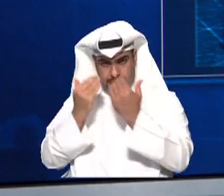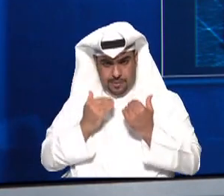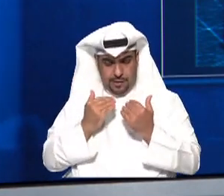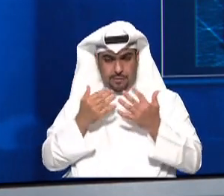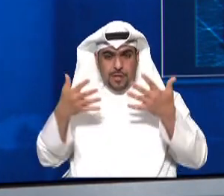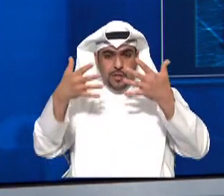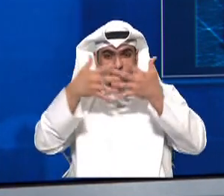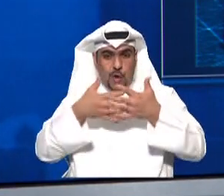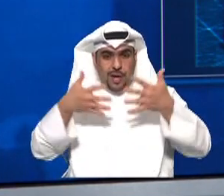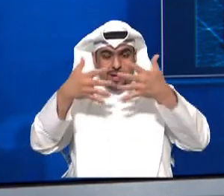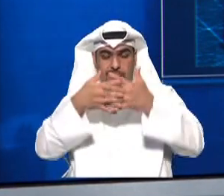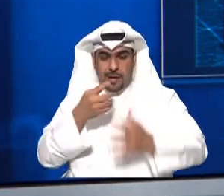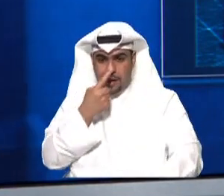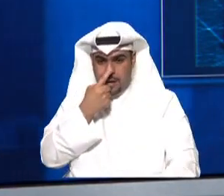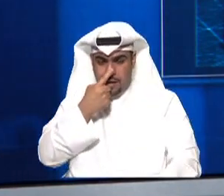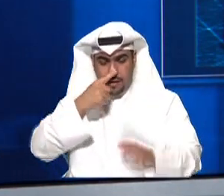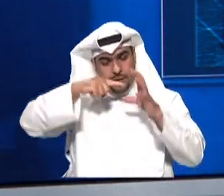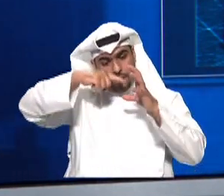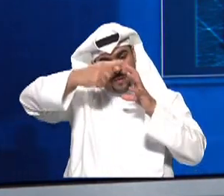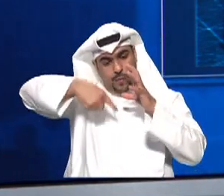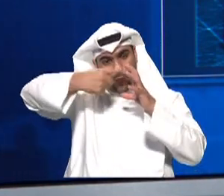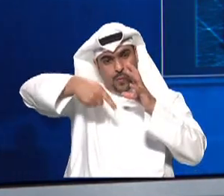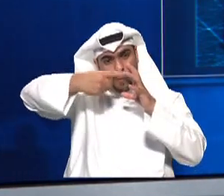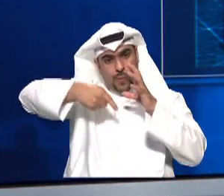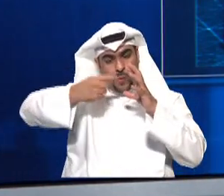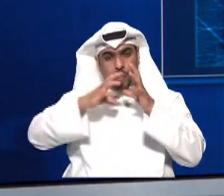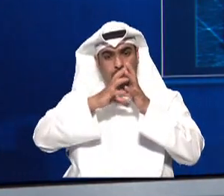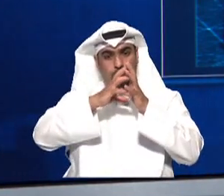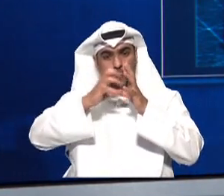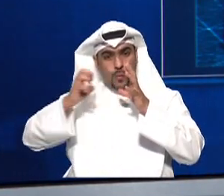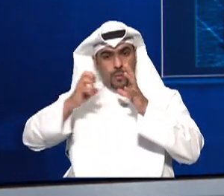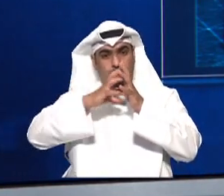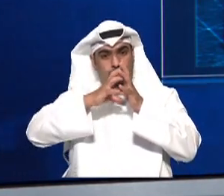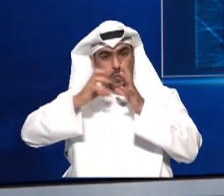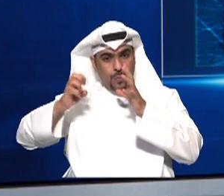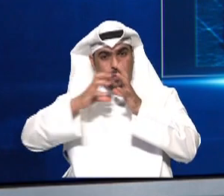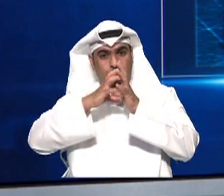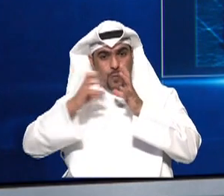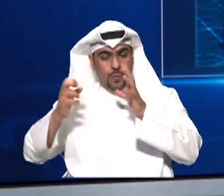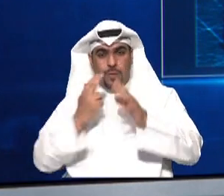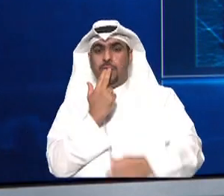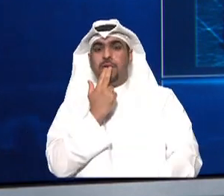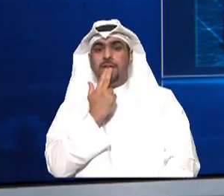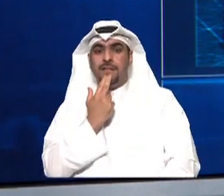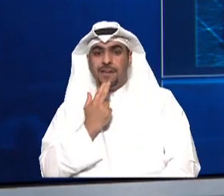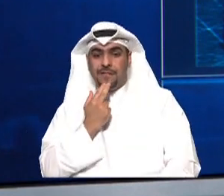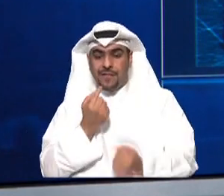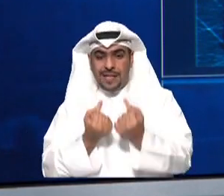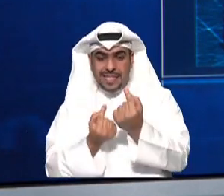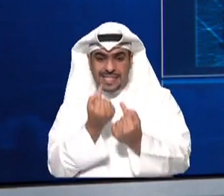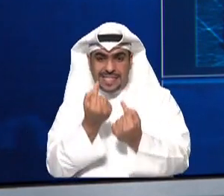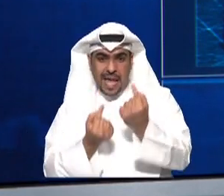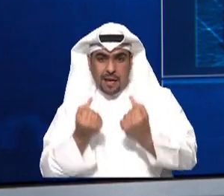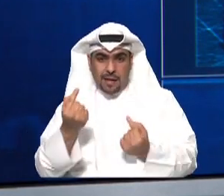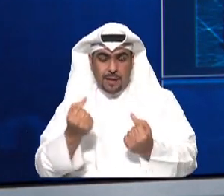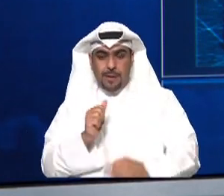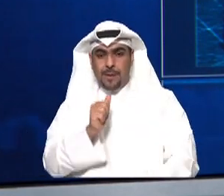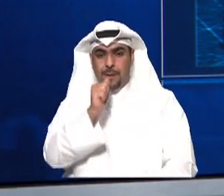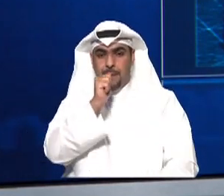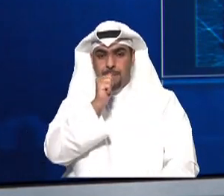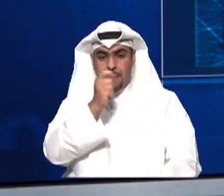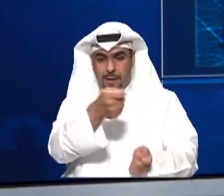نفط الكويت الرئيس التنفيذي للشركة عماد محمود سلطان وعن وزارة الأشغال الوكيل